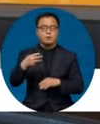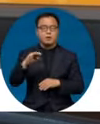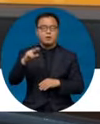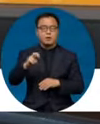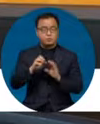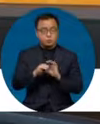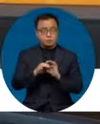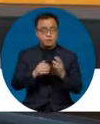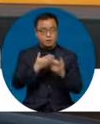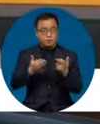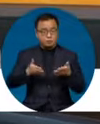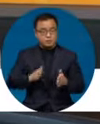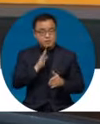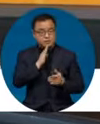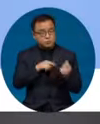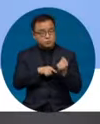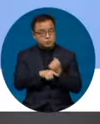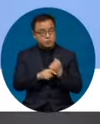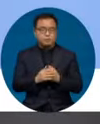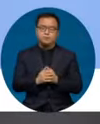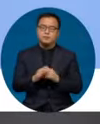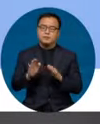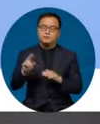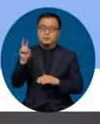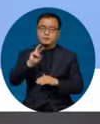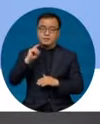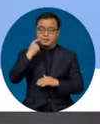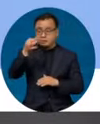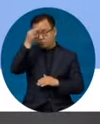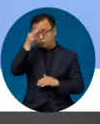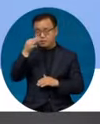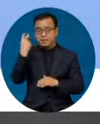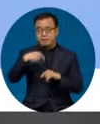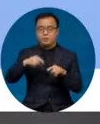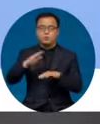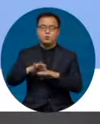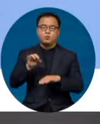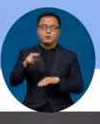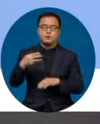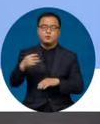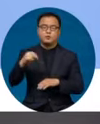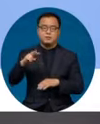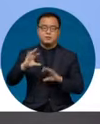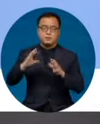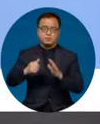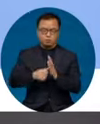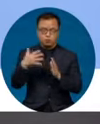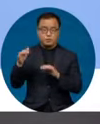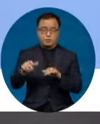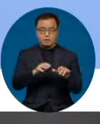네, 맞습니다. 우선 이번 음악제 예술감독인 손여름에 대해 소개해드리면 세계적인 피아니스트이자 하노버에서